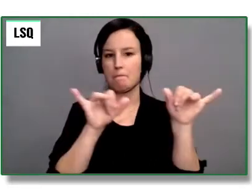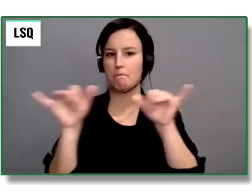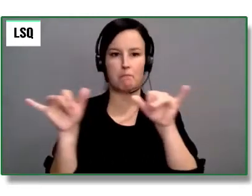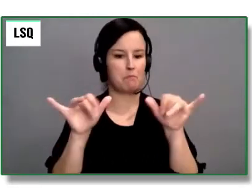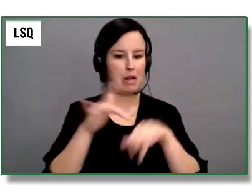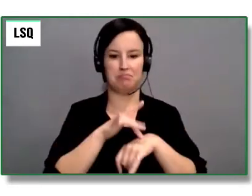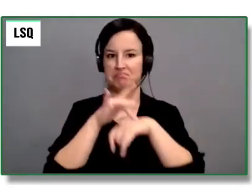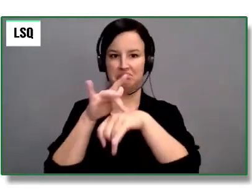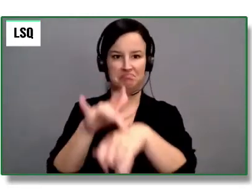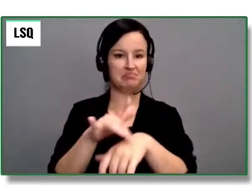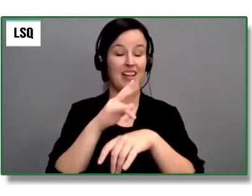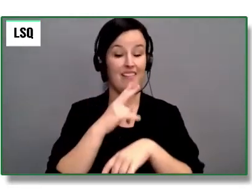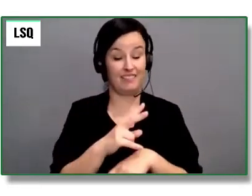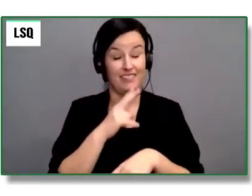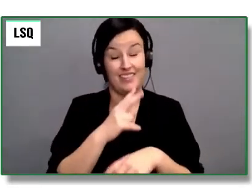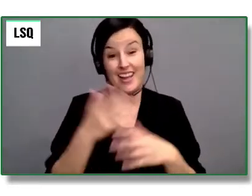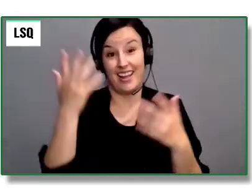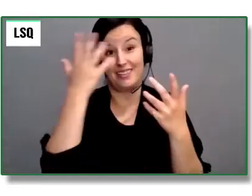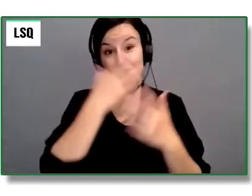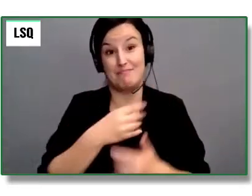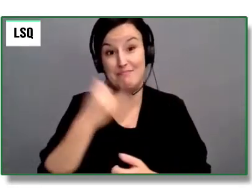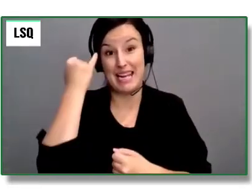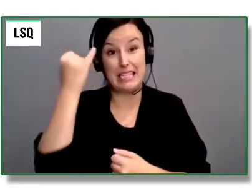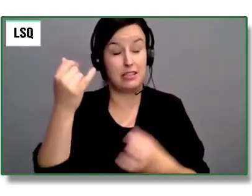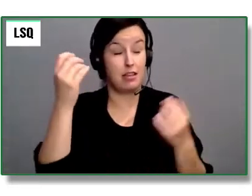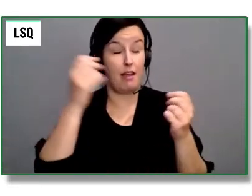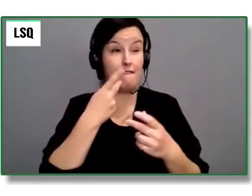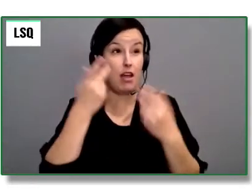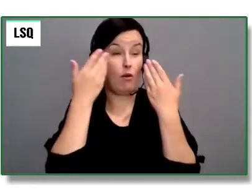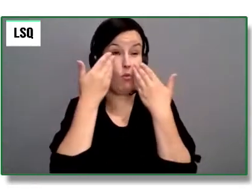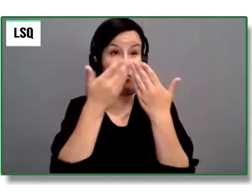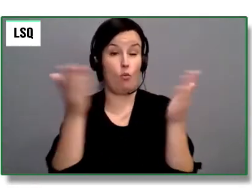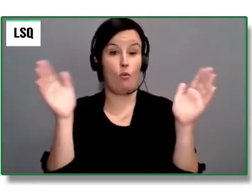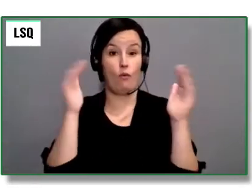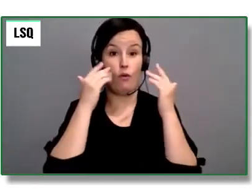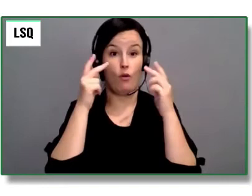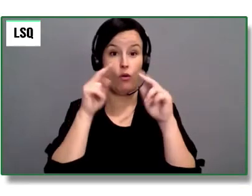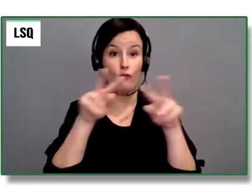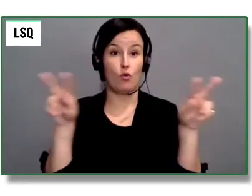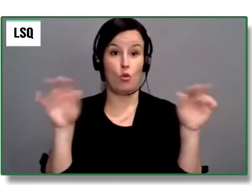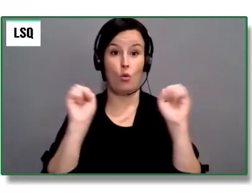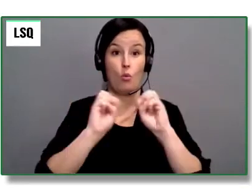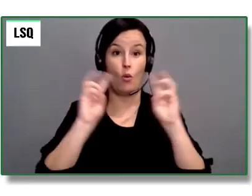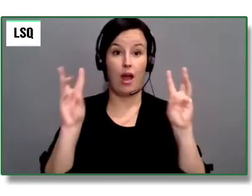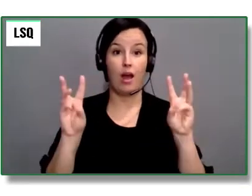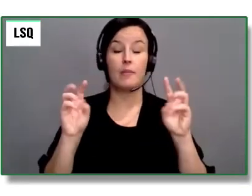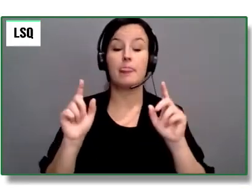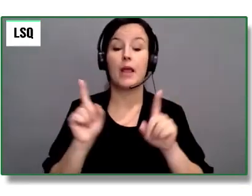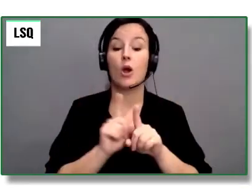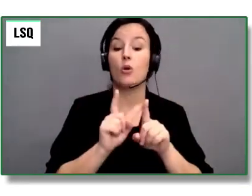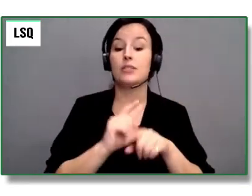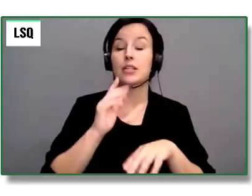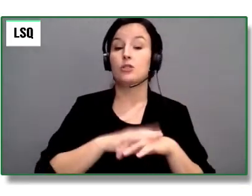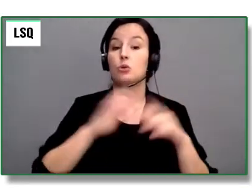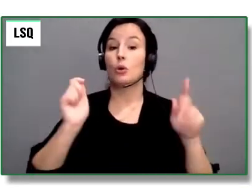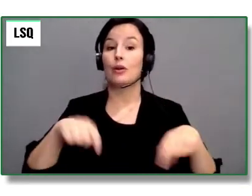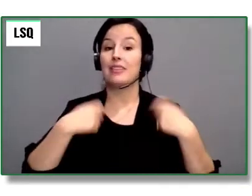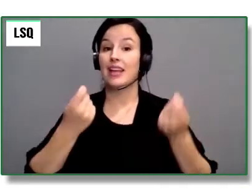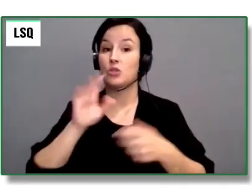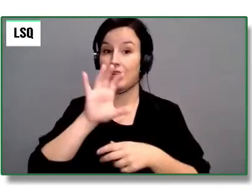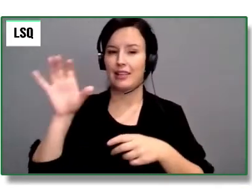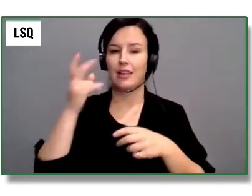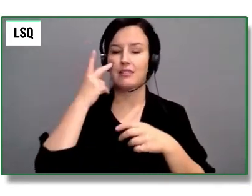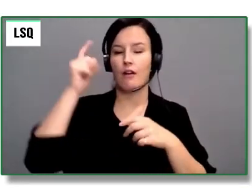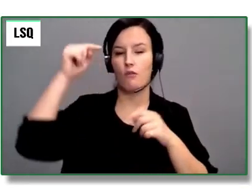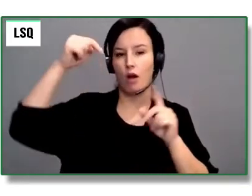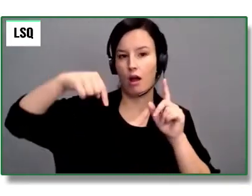C'est vraiment de belles vues, de panorama extraordinaire. Et sur ce site web de Conservation de la Nature Canada, je fais défiler vers le bas.